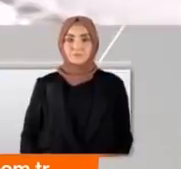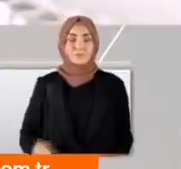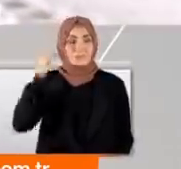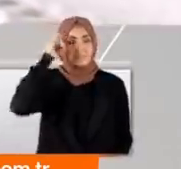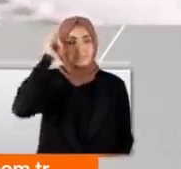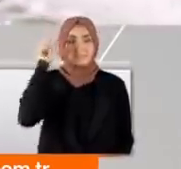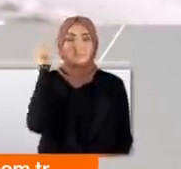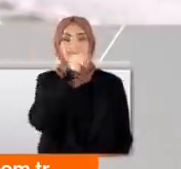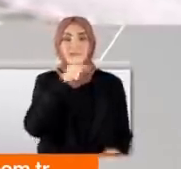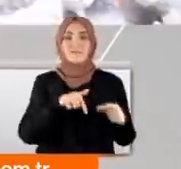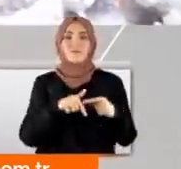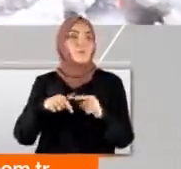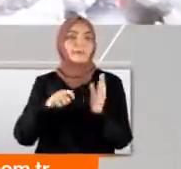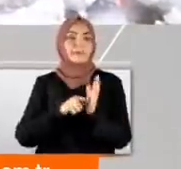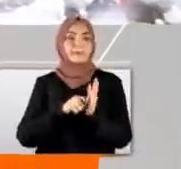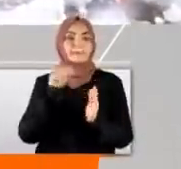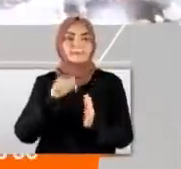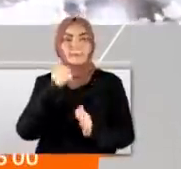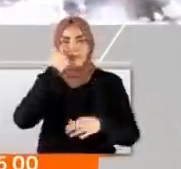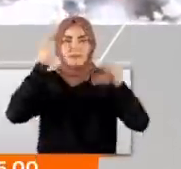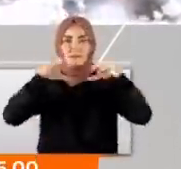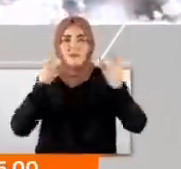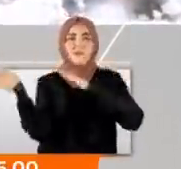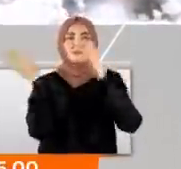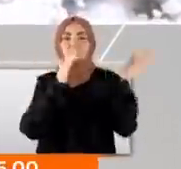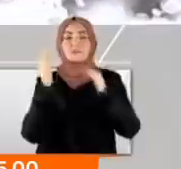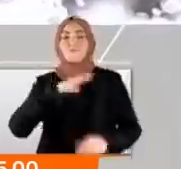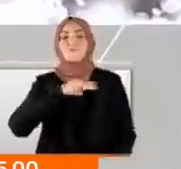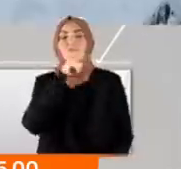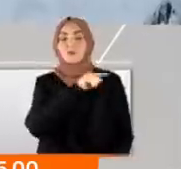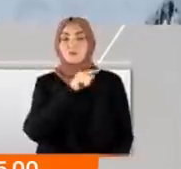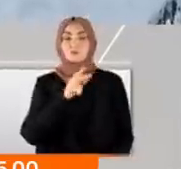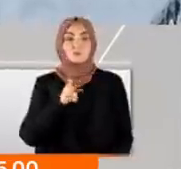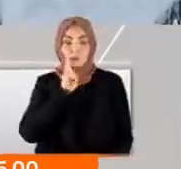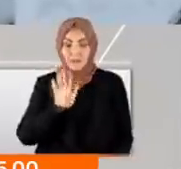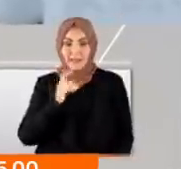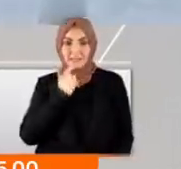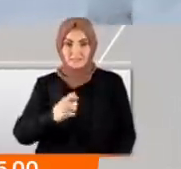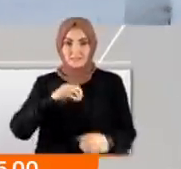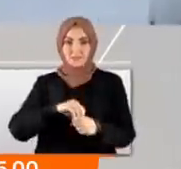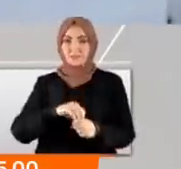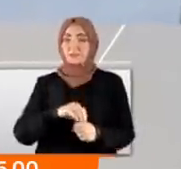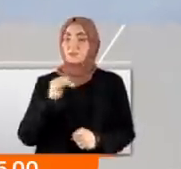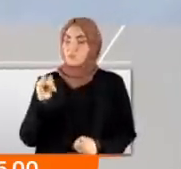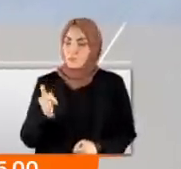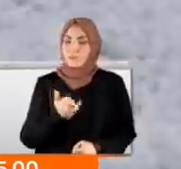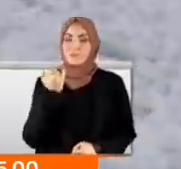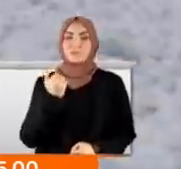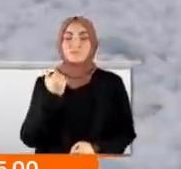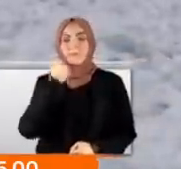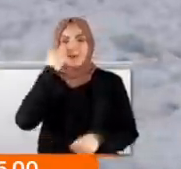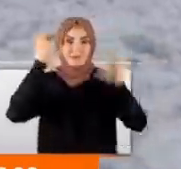İspanya'yı Filomena kar fırtınası vurdu. Son 50 yılın en yoğun kar yağışı nedeniyle ülkenin büyük bölümü beyaz örtü altında kaldı.